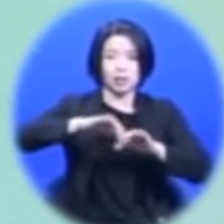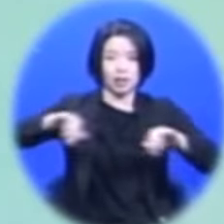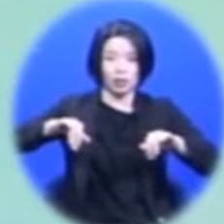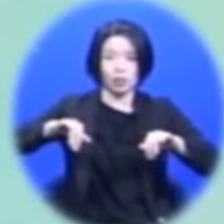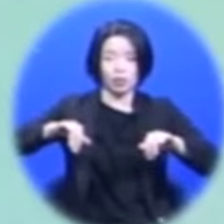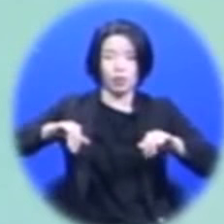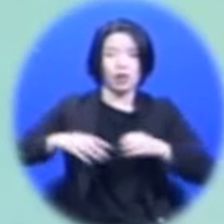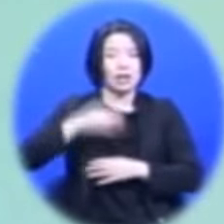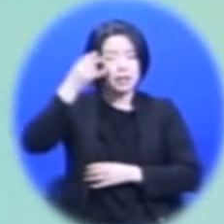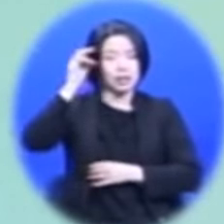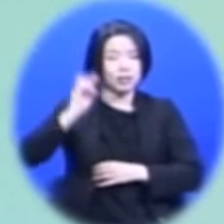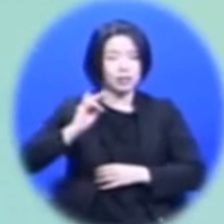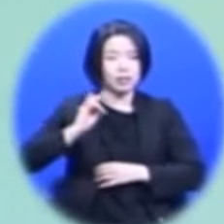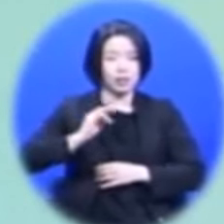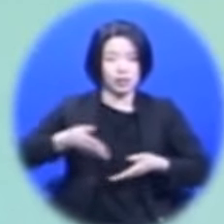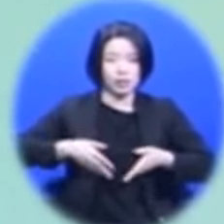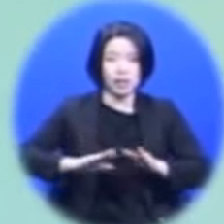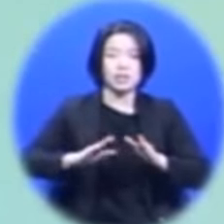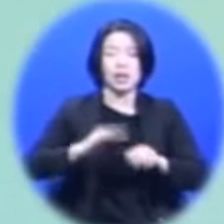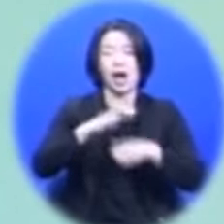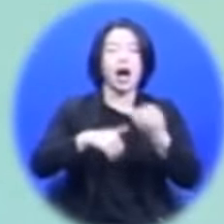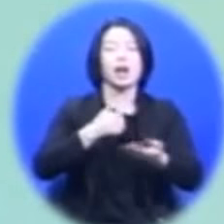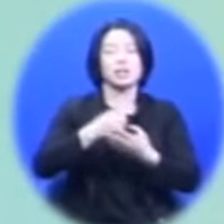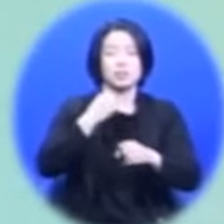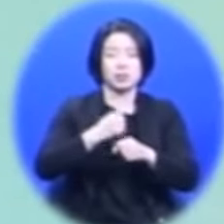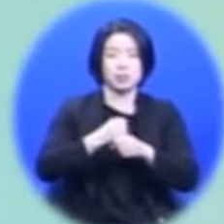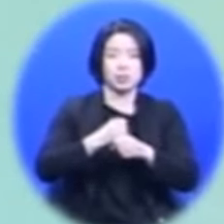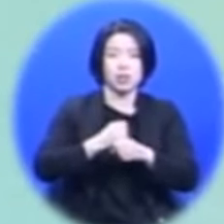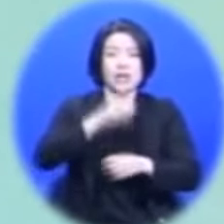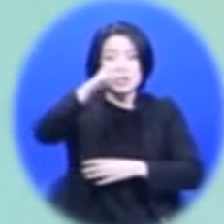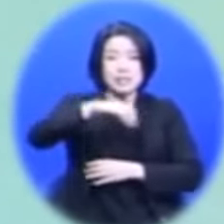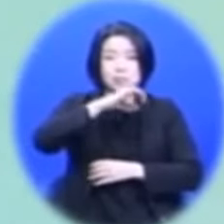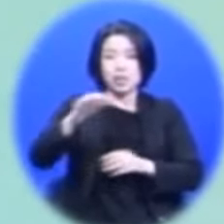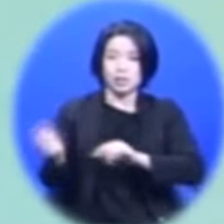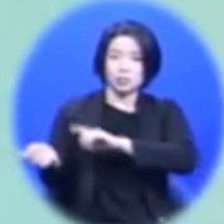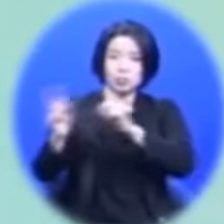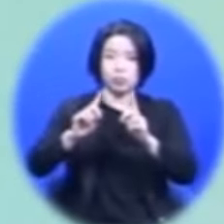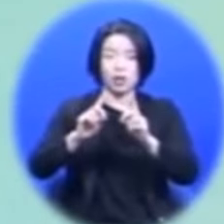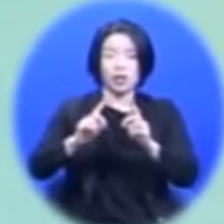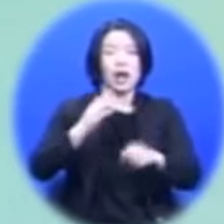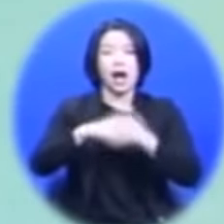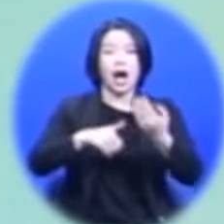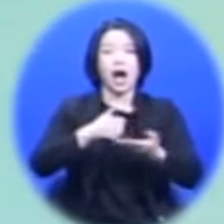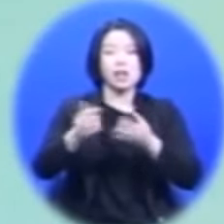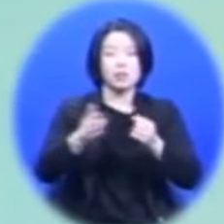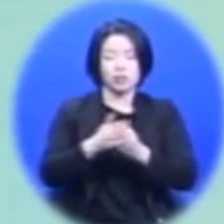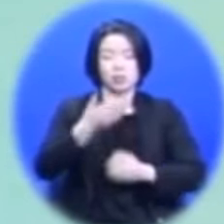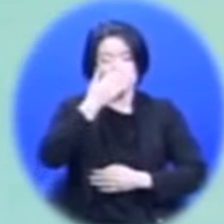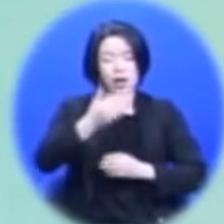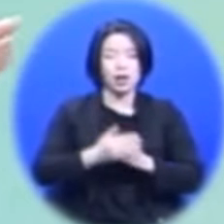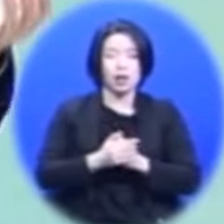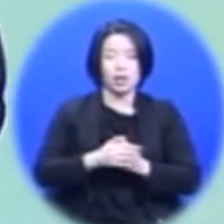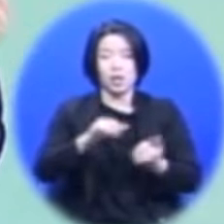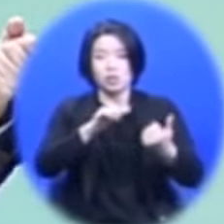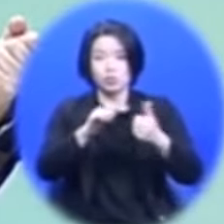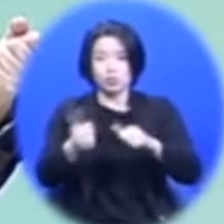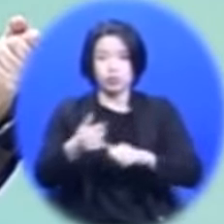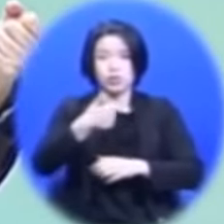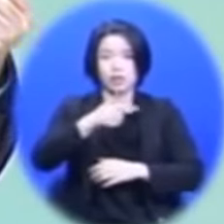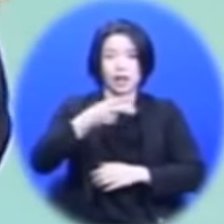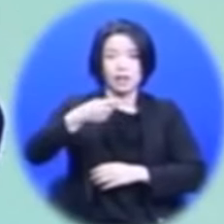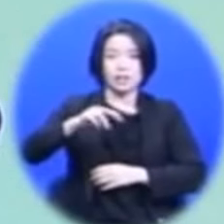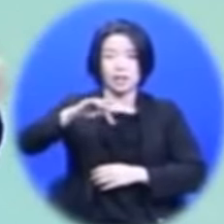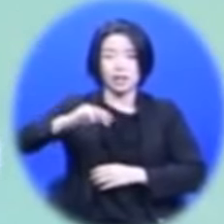탄생 하나님이 하셨습니다. 십자가에서 부활하신 것 하나님이시니까 된 거죠. 죽은 나사로 살리신